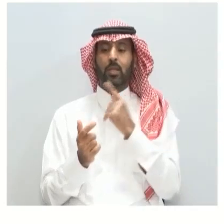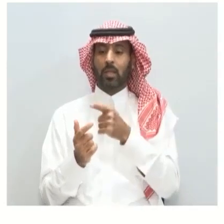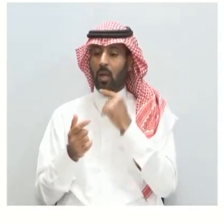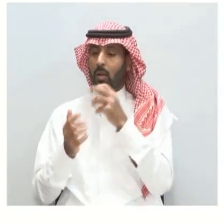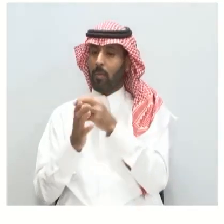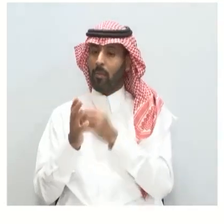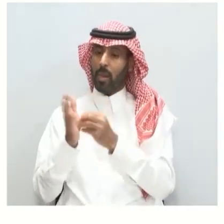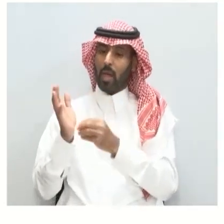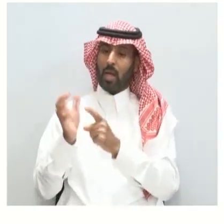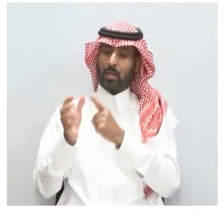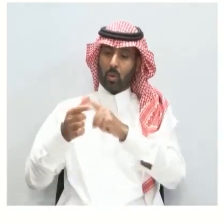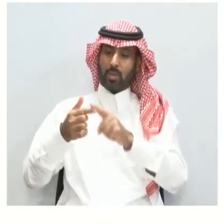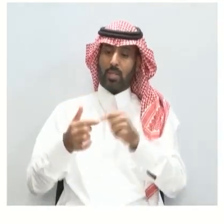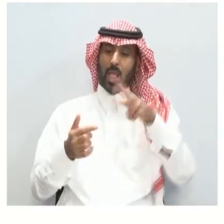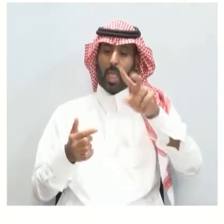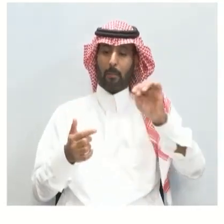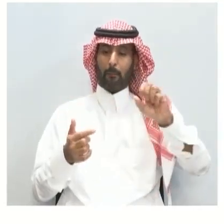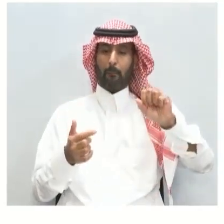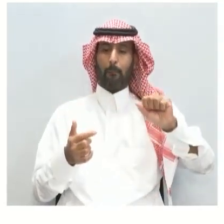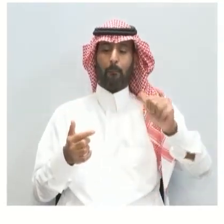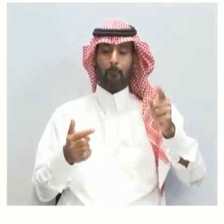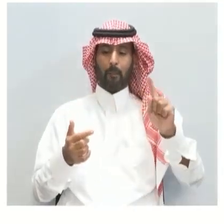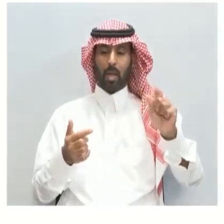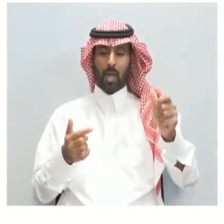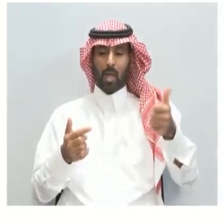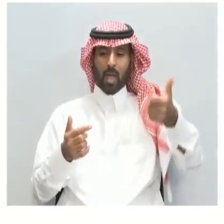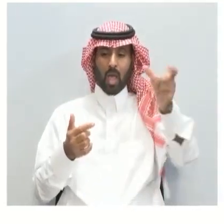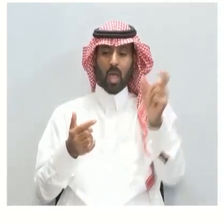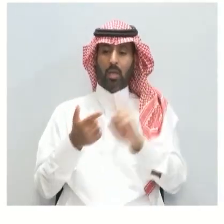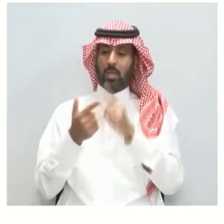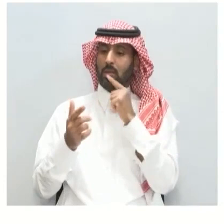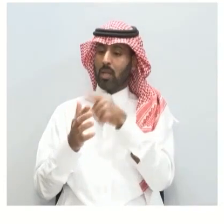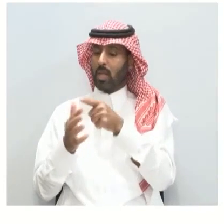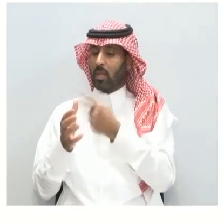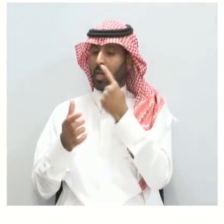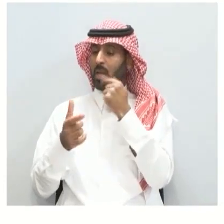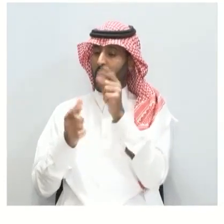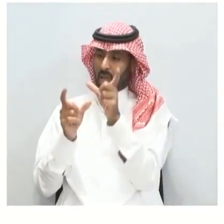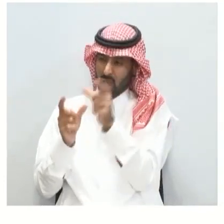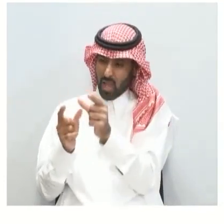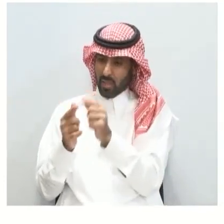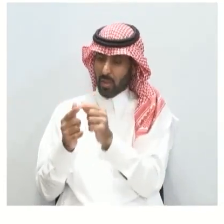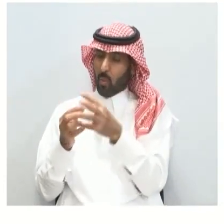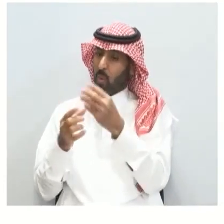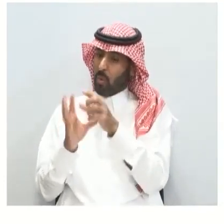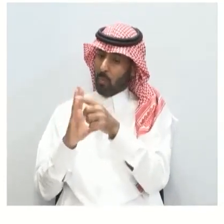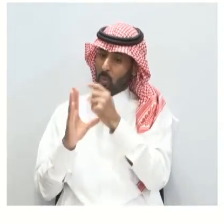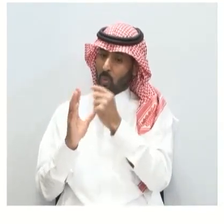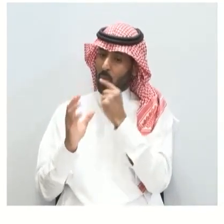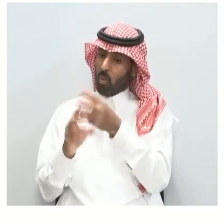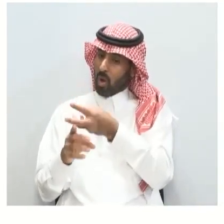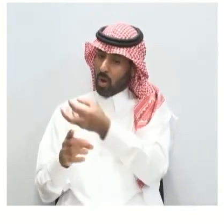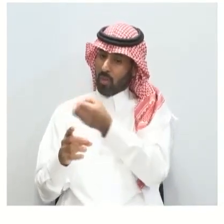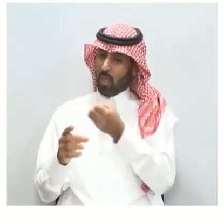العشره قال الصبان ان مبادئ كل علم عشره الحد والموضوع ثم الثمره وفضله